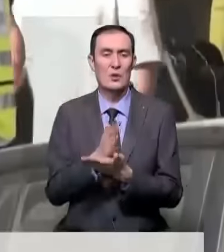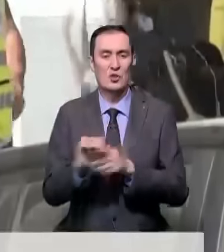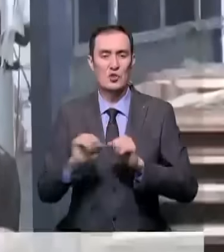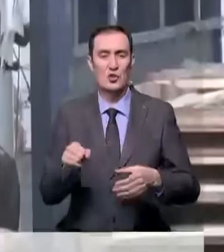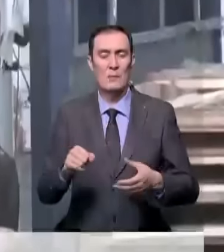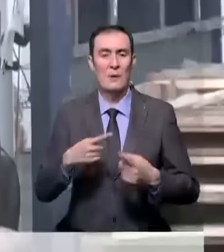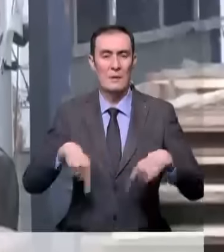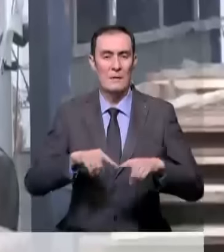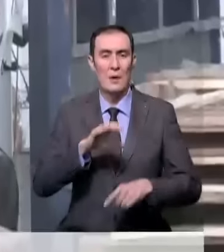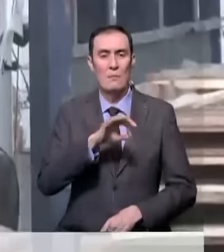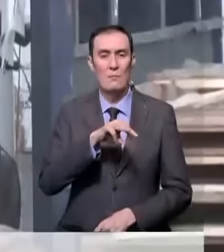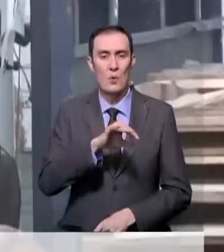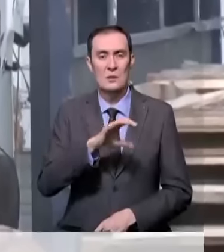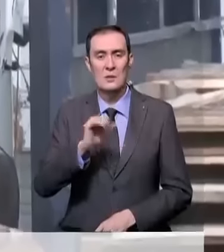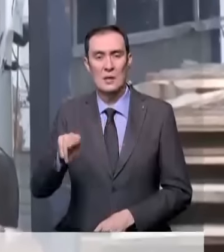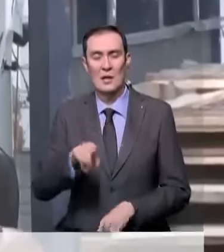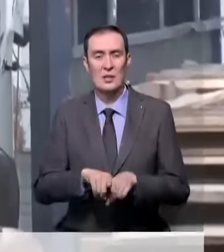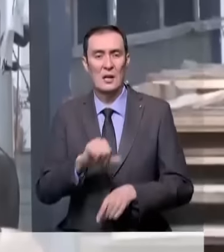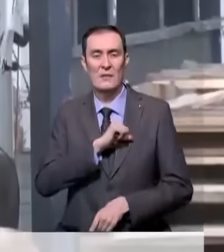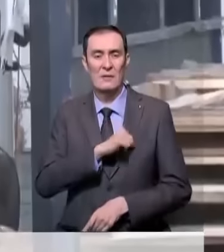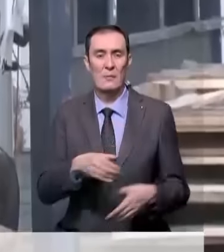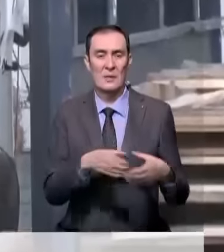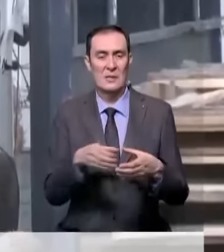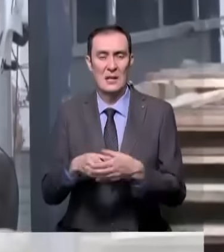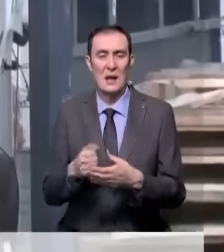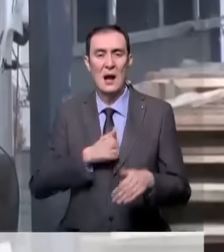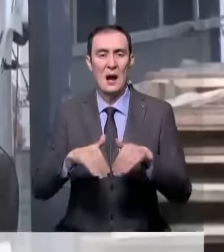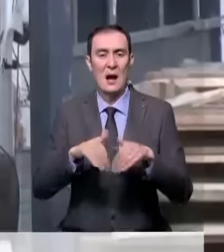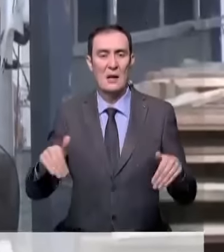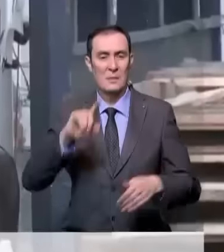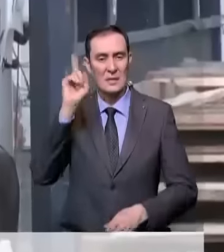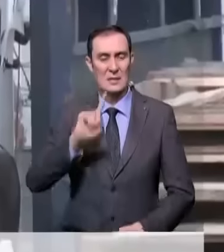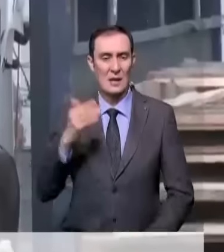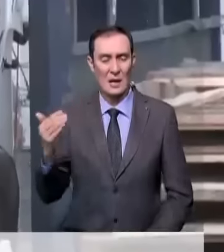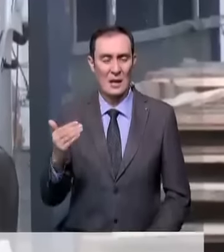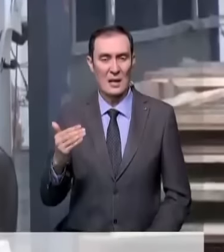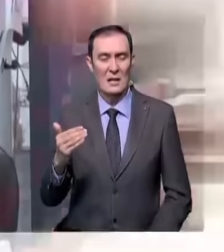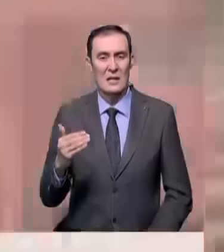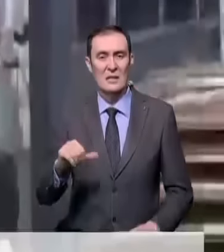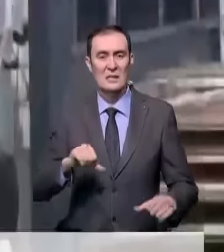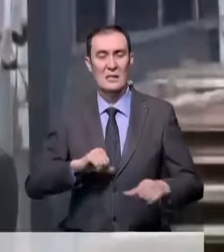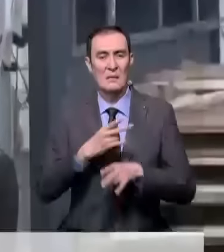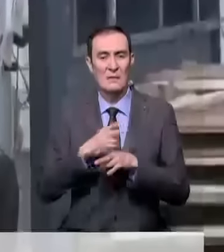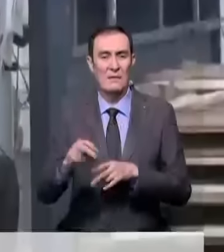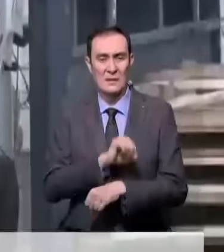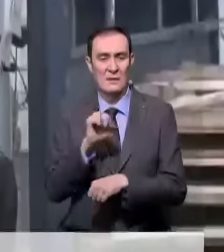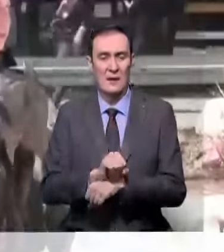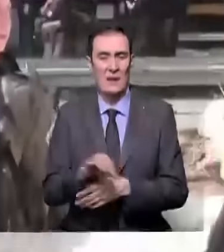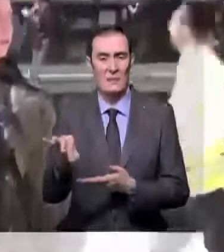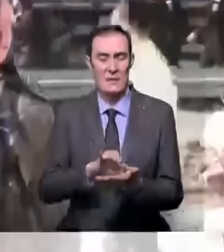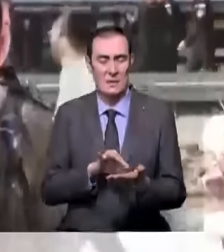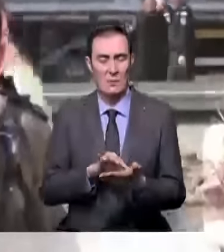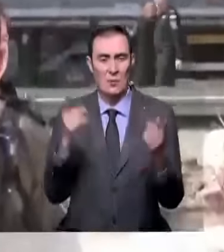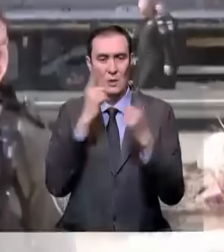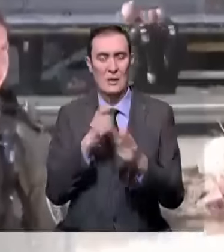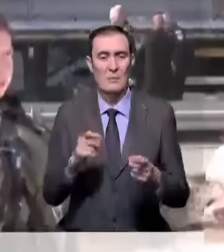располагаются штаб-квартира Моссада, а также разведывательные подразделения армии обороны Израиля. Злоумышленника нейтрализовали на месте. По